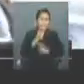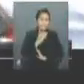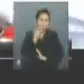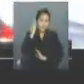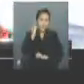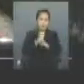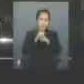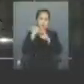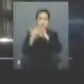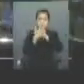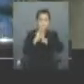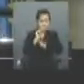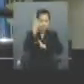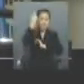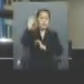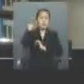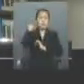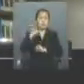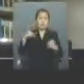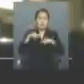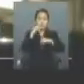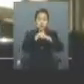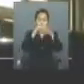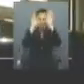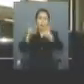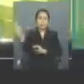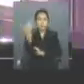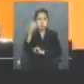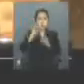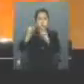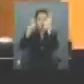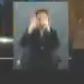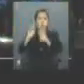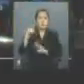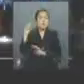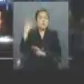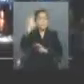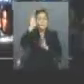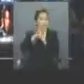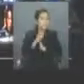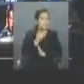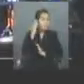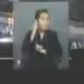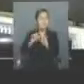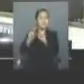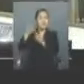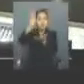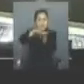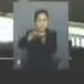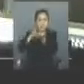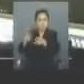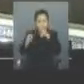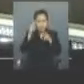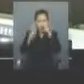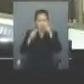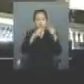High Definition รองรับการผลิตรายการโทรทัศน์ระบบภาพดิจิตอลคุณภาพสูงสามารถบันทึกตัดต่อจัดเก็บภา